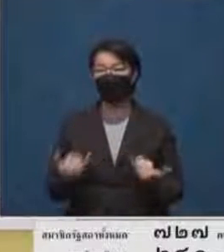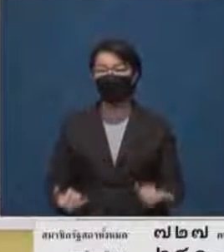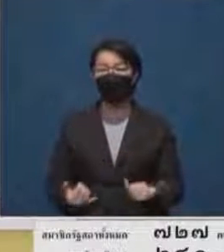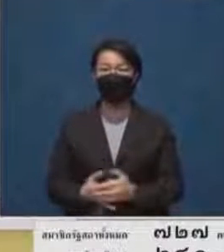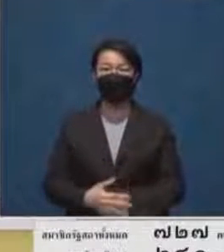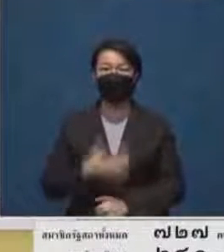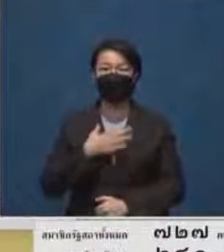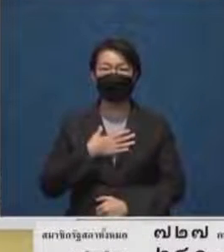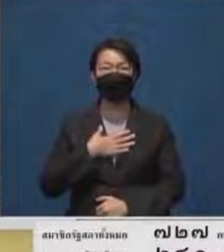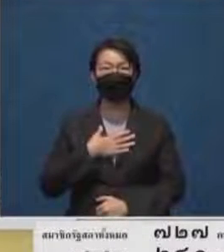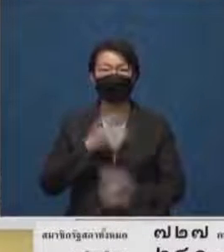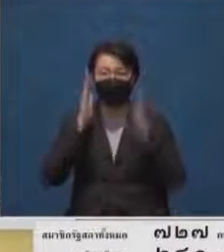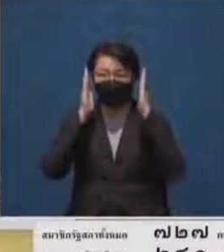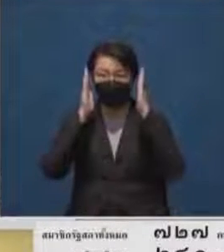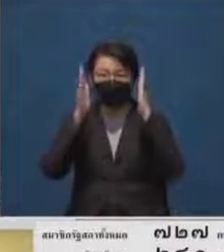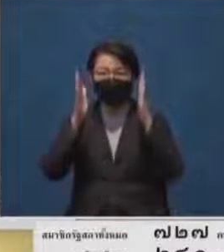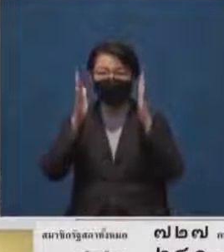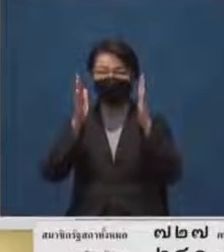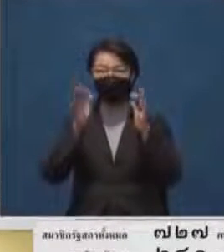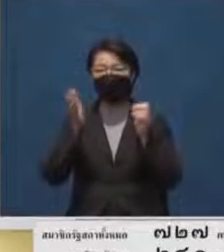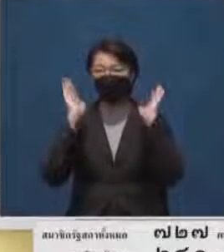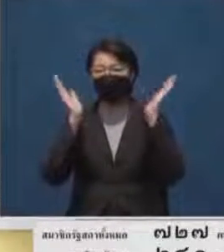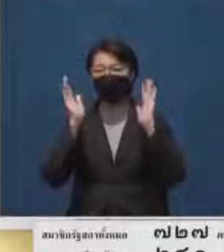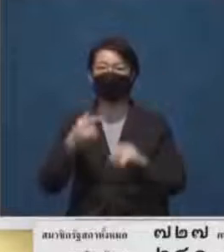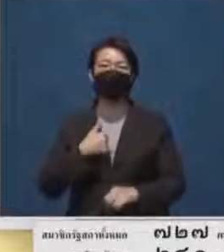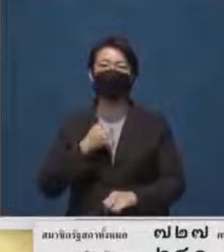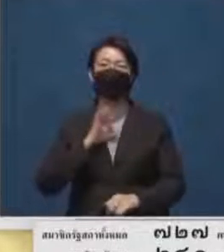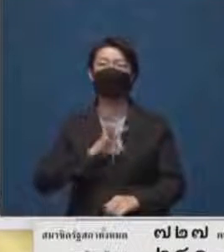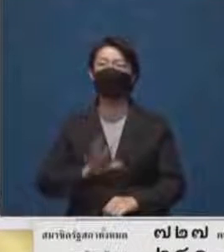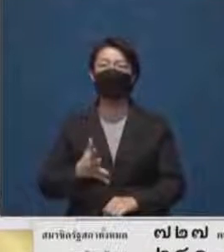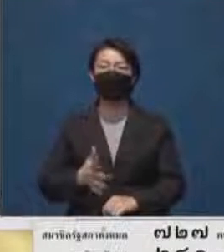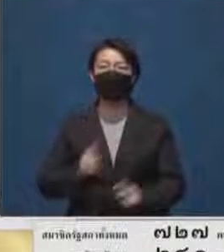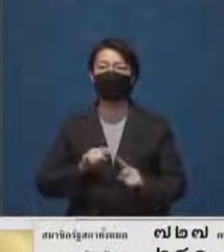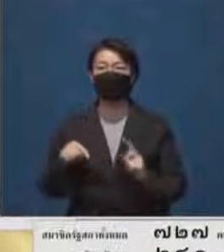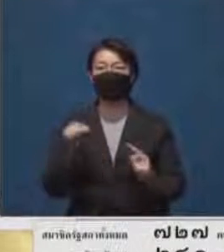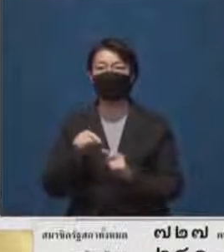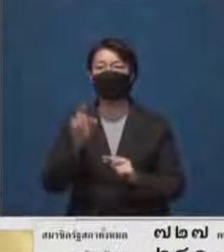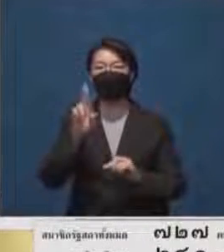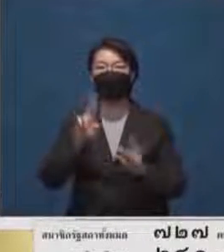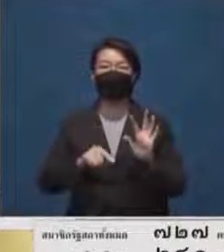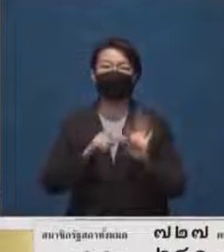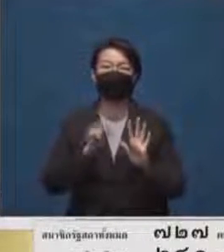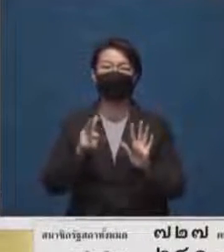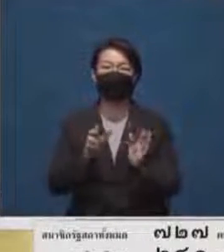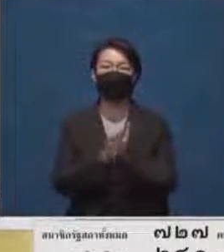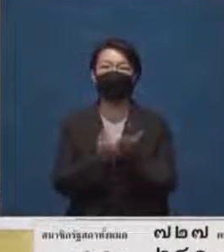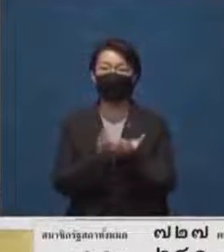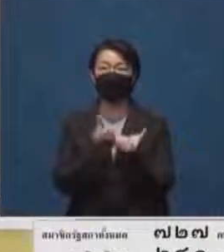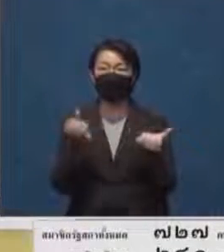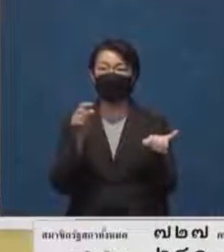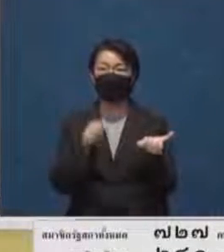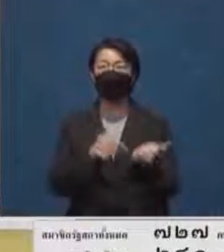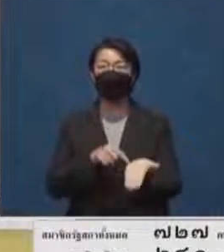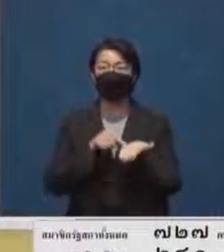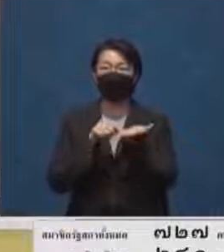ความรู้สึกว่าเป็นการสร้างความเสียหายนะครับต่ออีกฝ่ายหนึ่งนะครับเพราะงั้นเรื่องของการแก้ไข